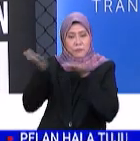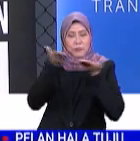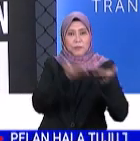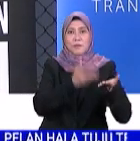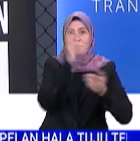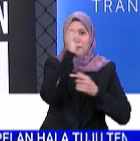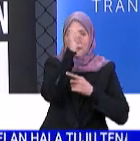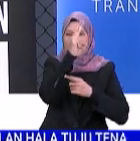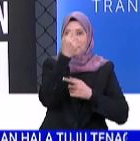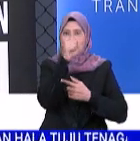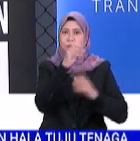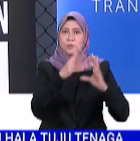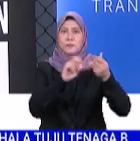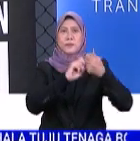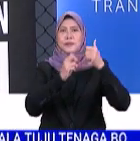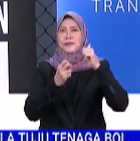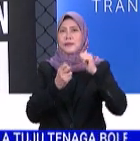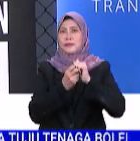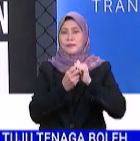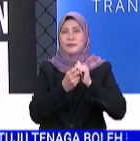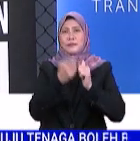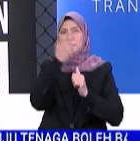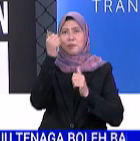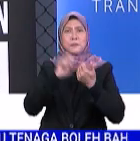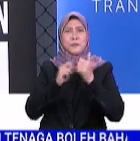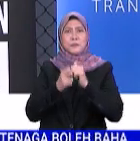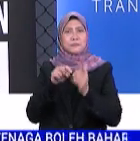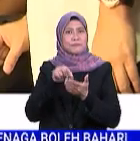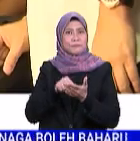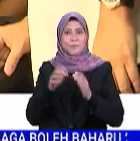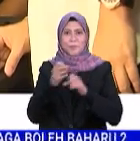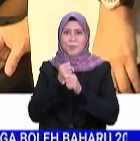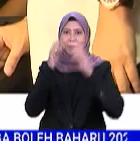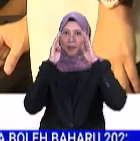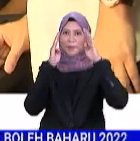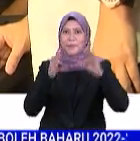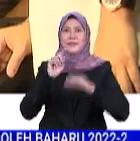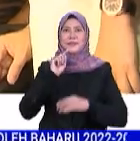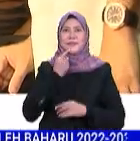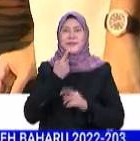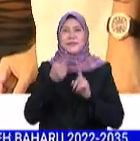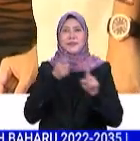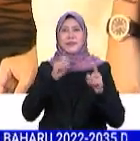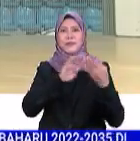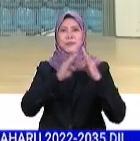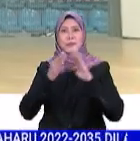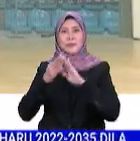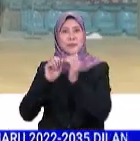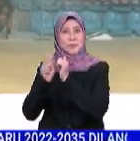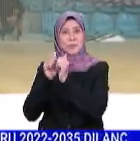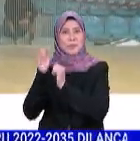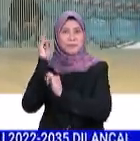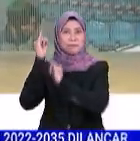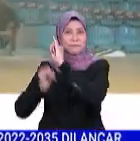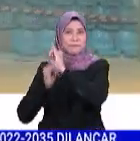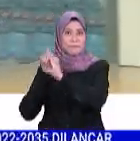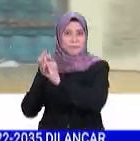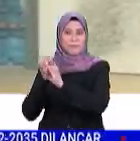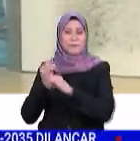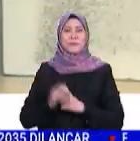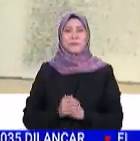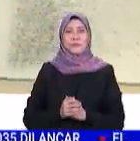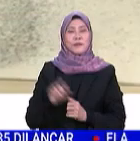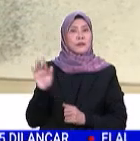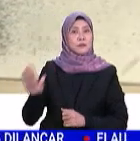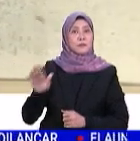bagi mendapatkan penyelesaian terbaik kerana isu ini mendapat perhatian yang serius daripada komuniti sukan antarabangsa. Tan Sri Muhammad Norza